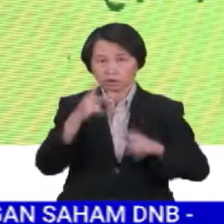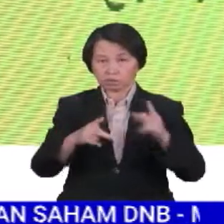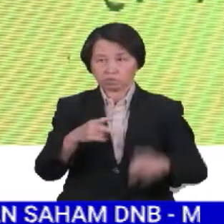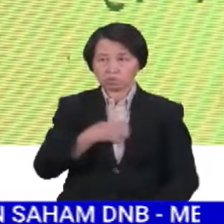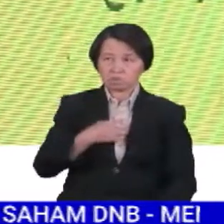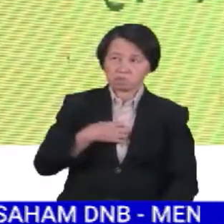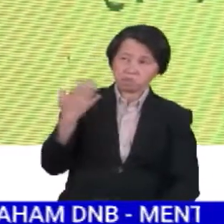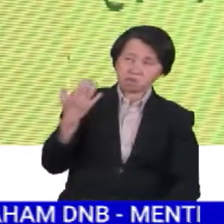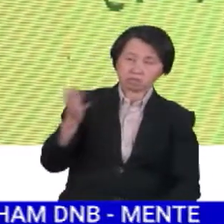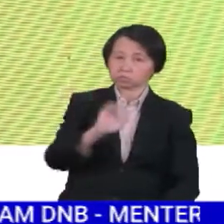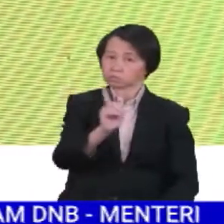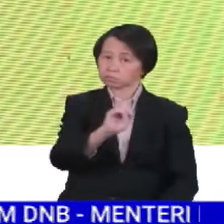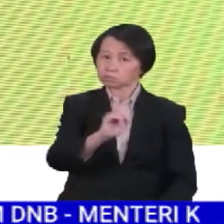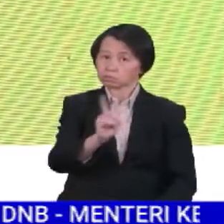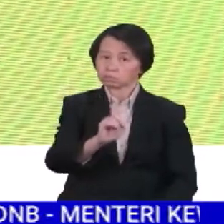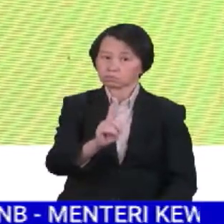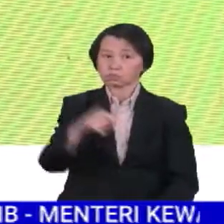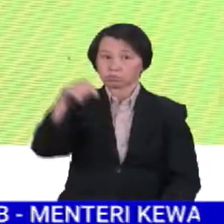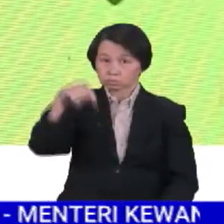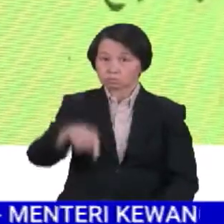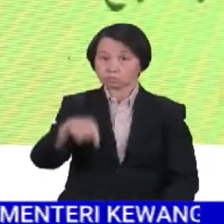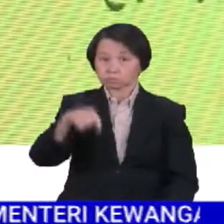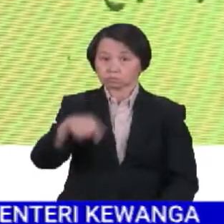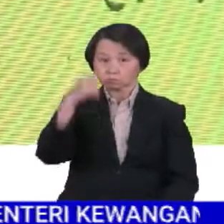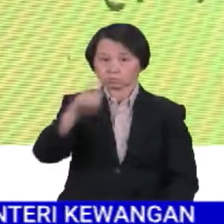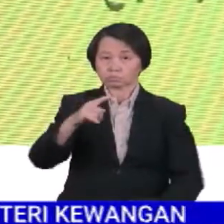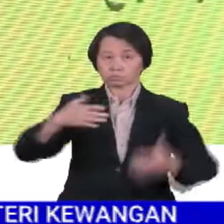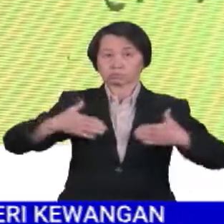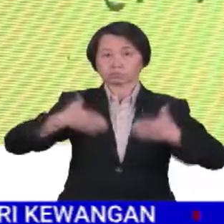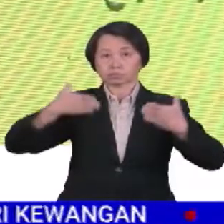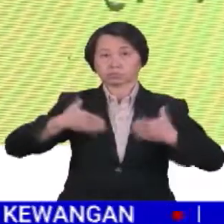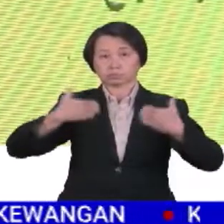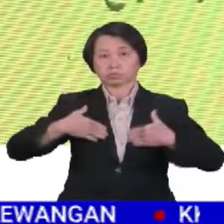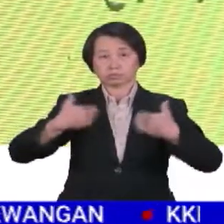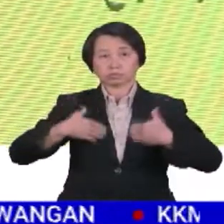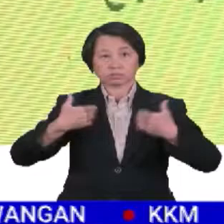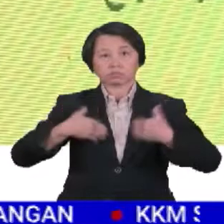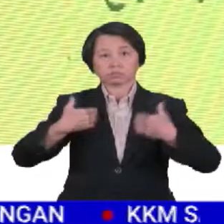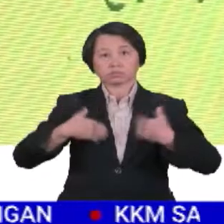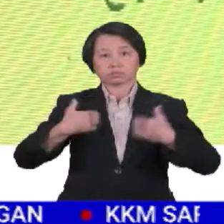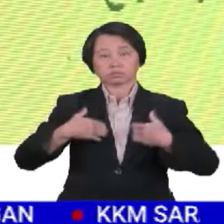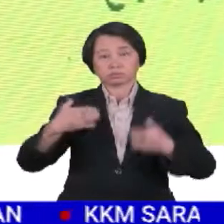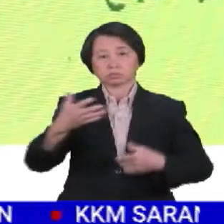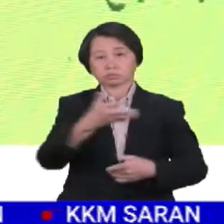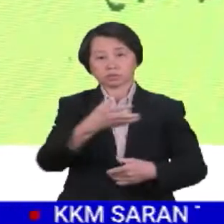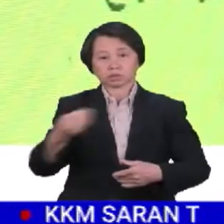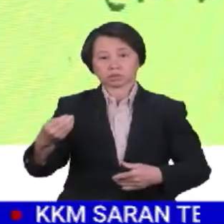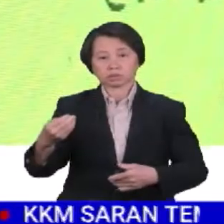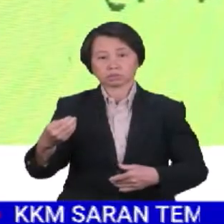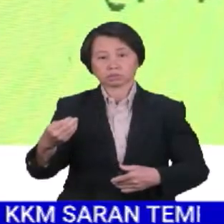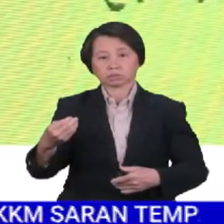mempertikaikan arahan ini. Ini adalah untuk kesejahteraan dan